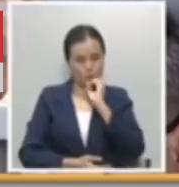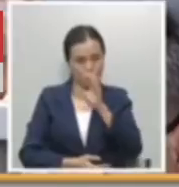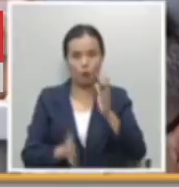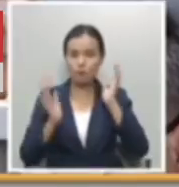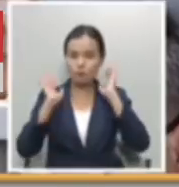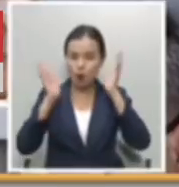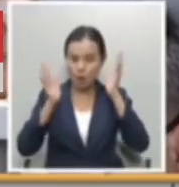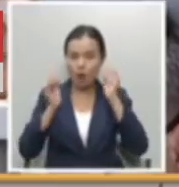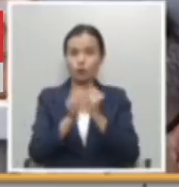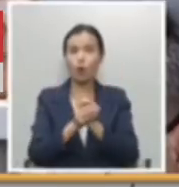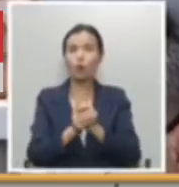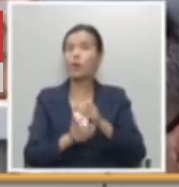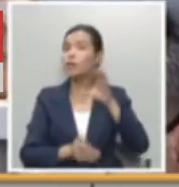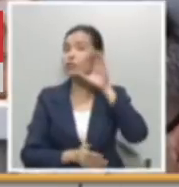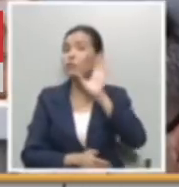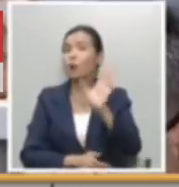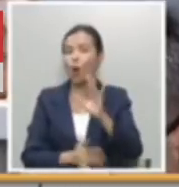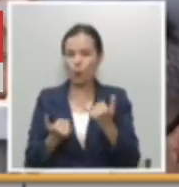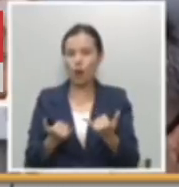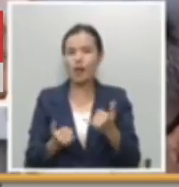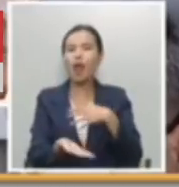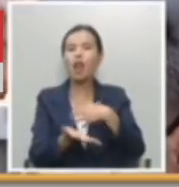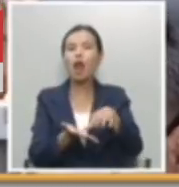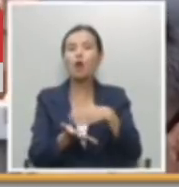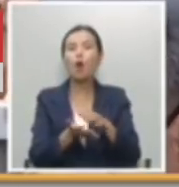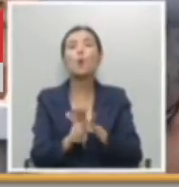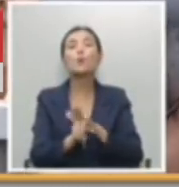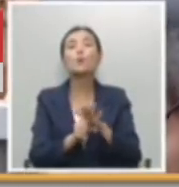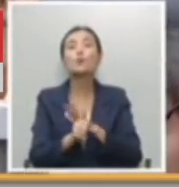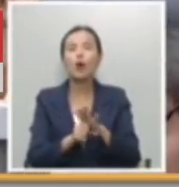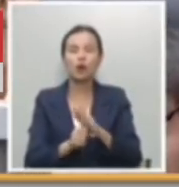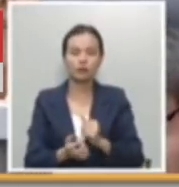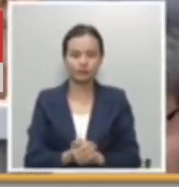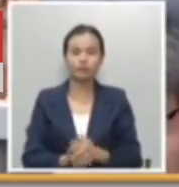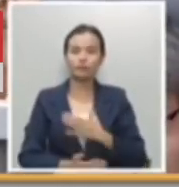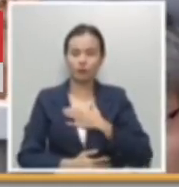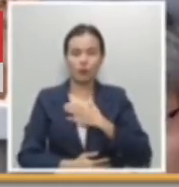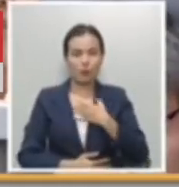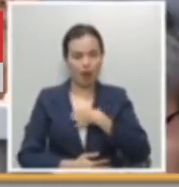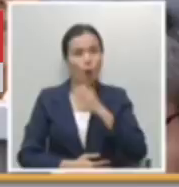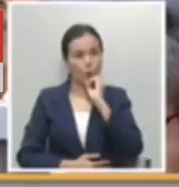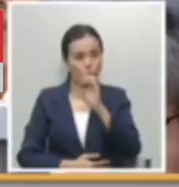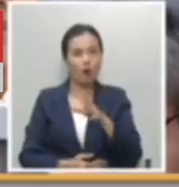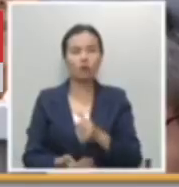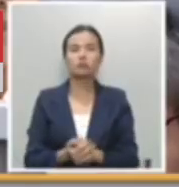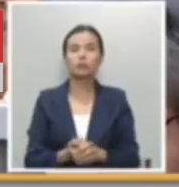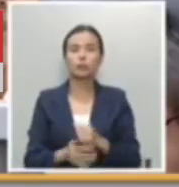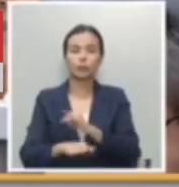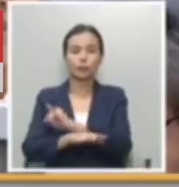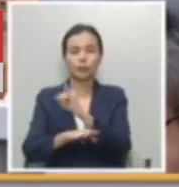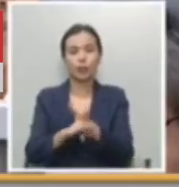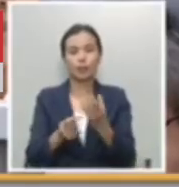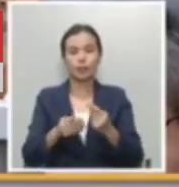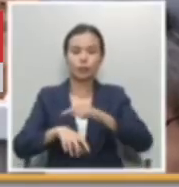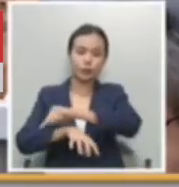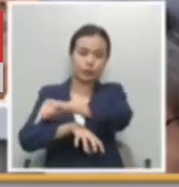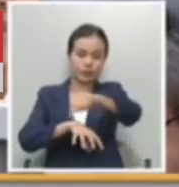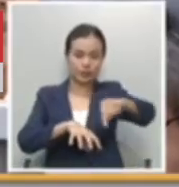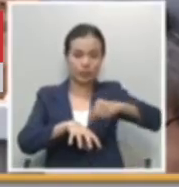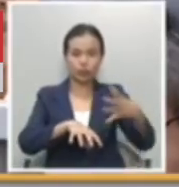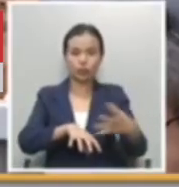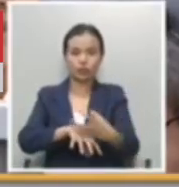ไม่ไว้วางใจนะวันนี้เอาแค่น้ำจิ้มนะและสิ่งที่ผมอยากจะบอกคือว่าการคว้านซื้อที่ดินรอบสนามบินไว้